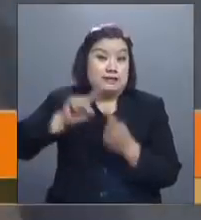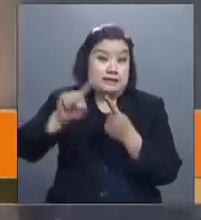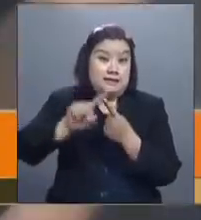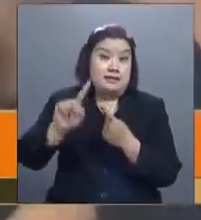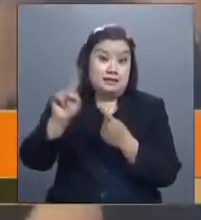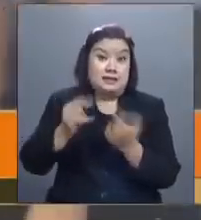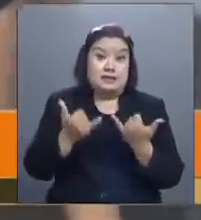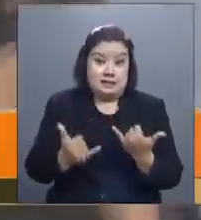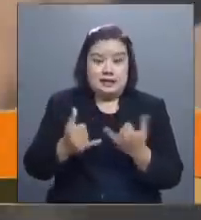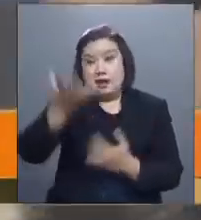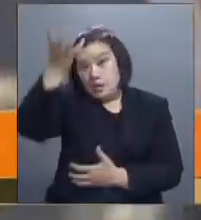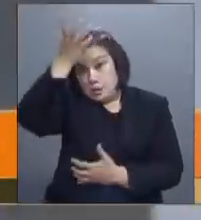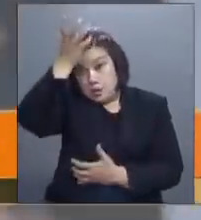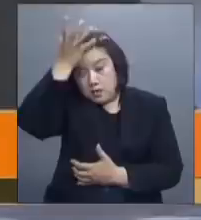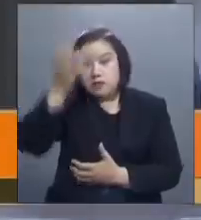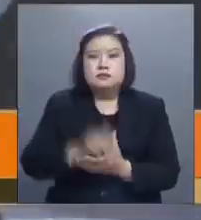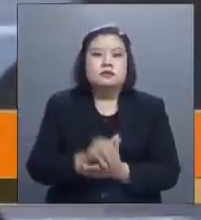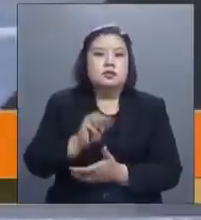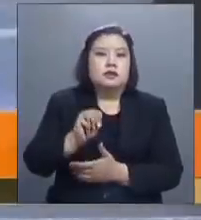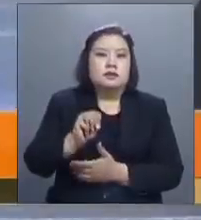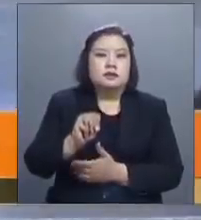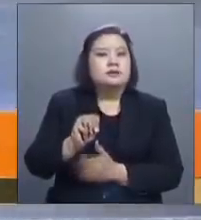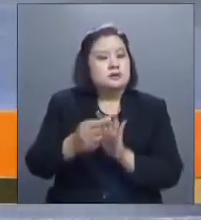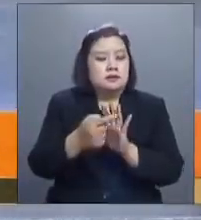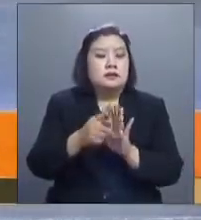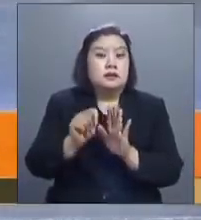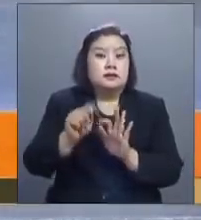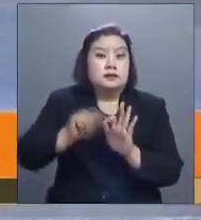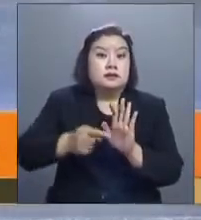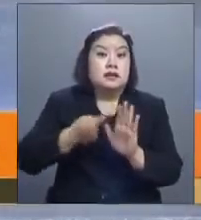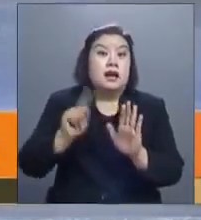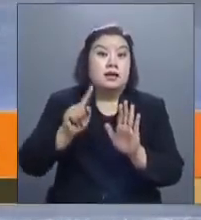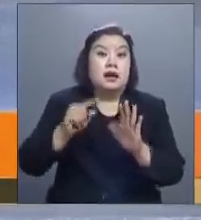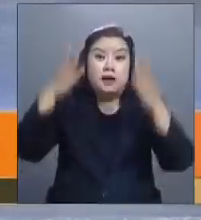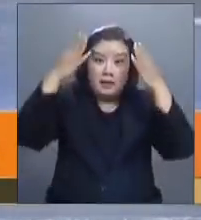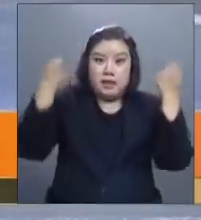เวิลด์ปีนี้คือ Vanessa Ponce de Leon จากประเทศเม็กซิโก